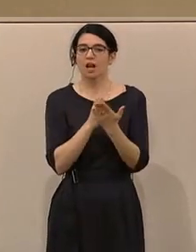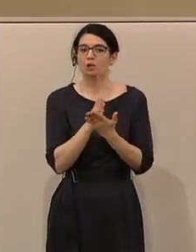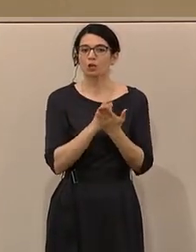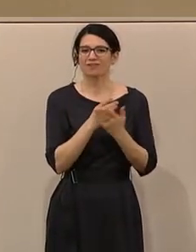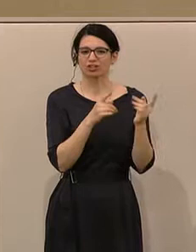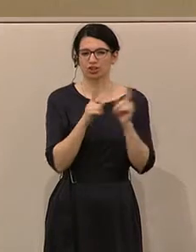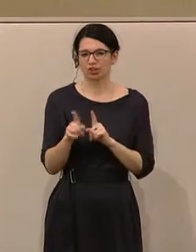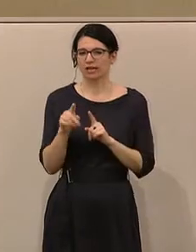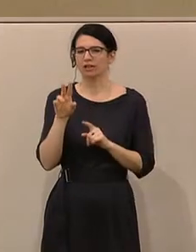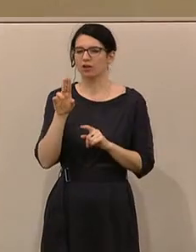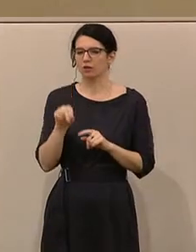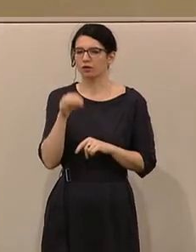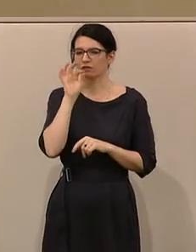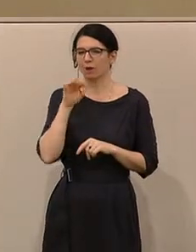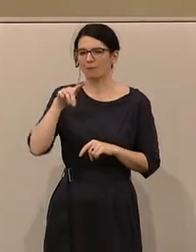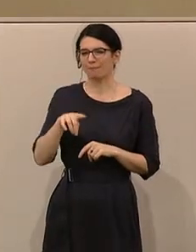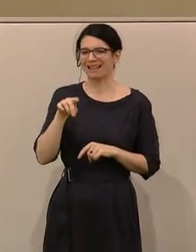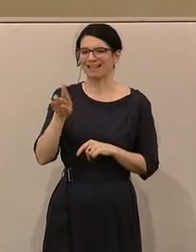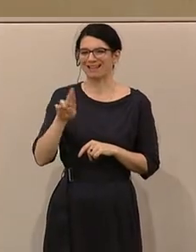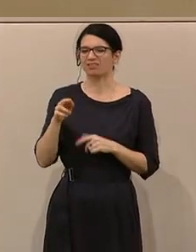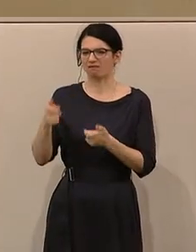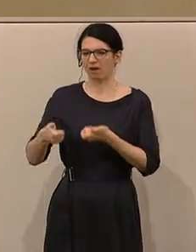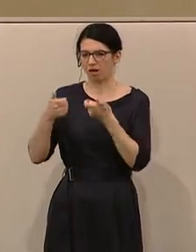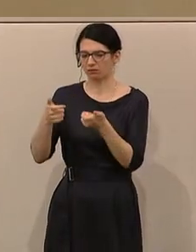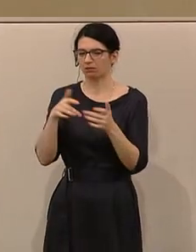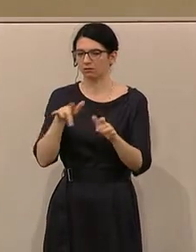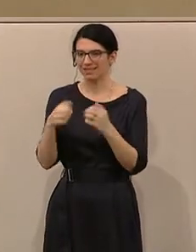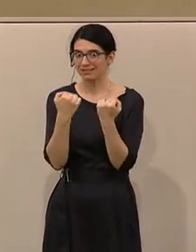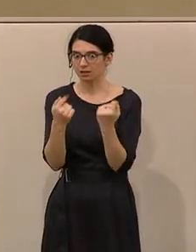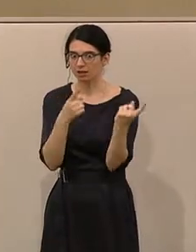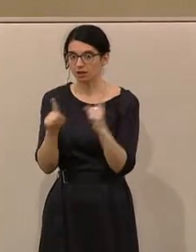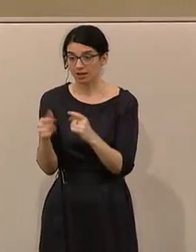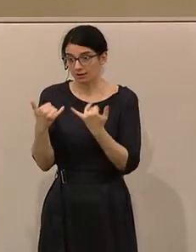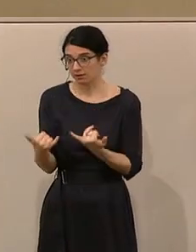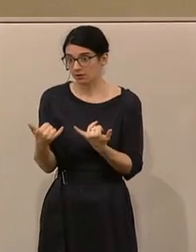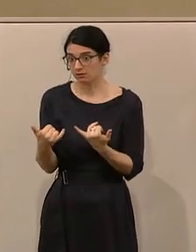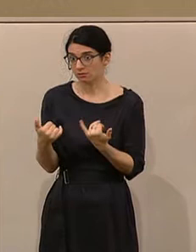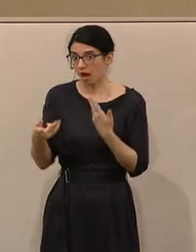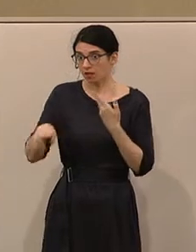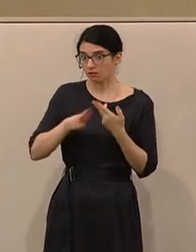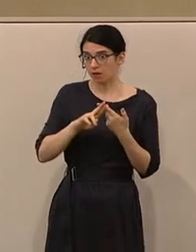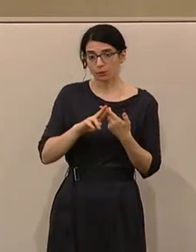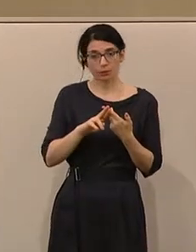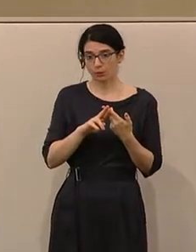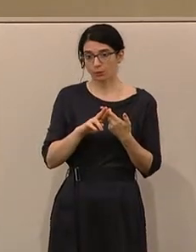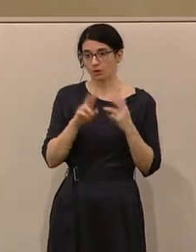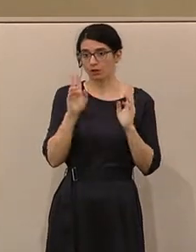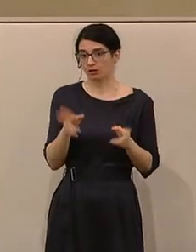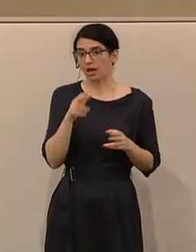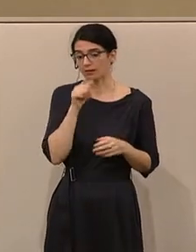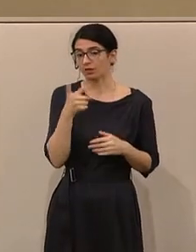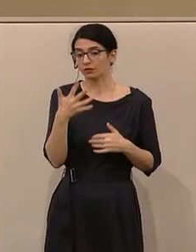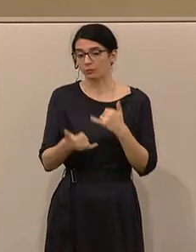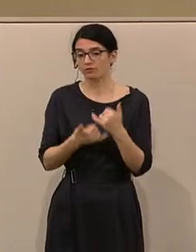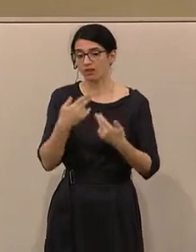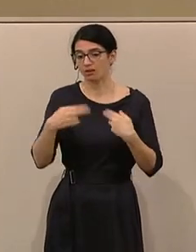Rendi-Wagner noch auf 5 Jahre sichergestellt wurden, wissen auch nicht, auch das geht aus einer schriftlichen Beantwortung hervor, ob sie wirklich